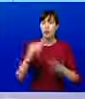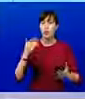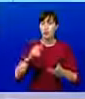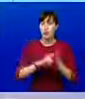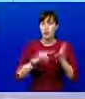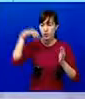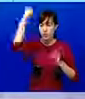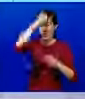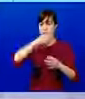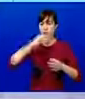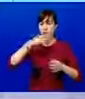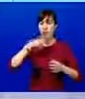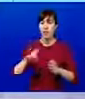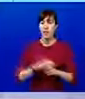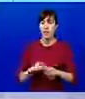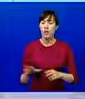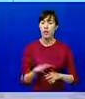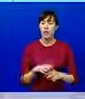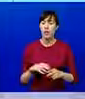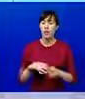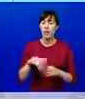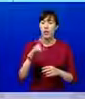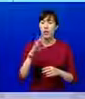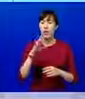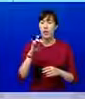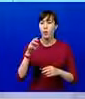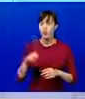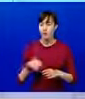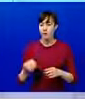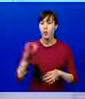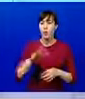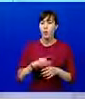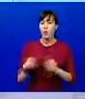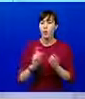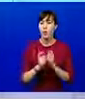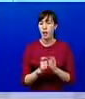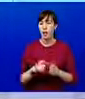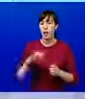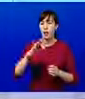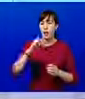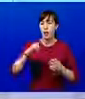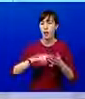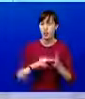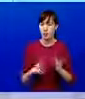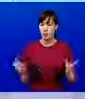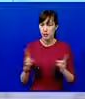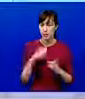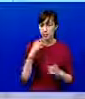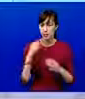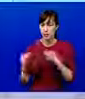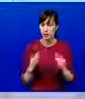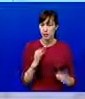жылдары шыққан дәрі-дәрмекпен жасалуда. Құрт ауруына қарсы күрес мәселелерін халықаралық НТВ жобасы аясында бас қосқан дәрігерлер